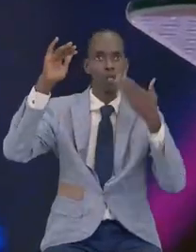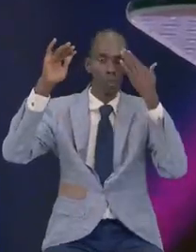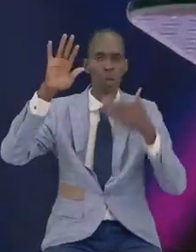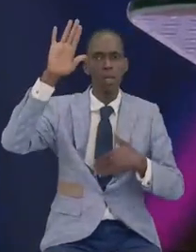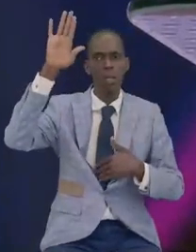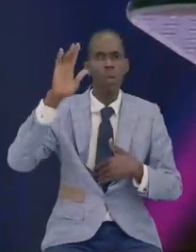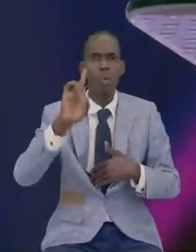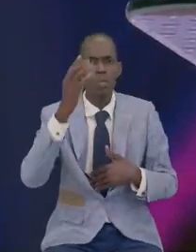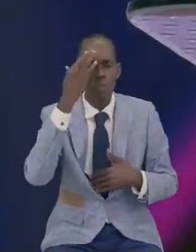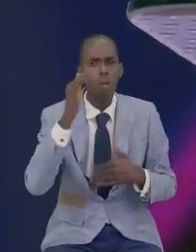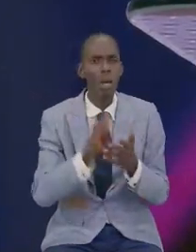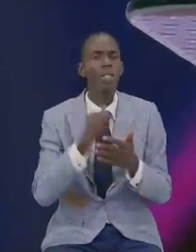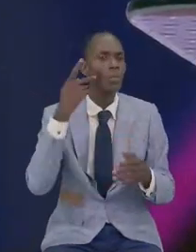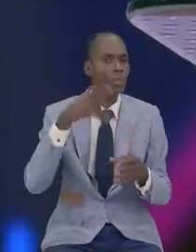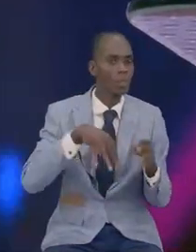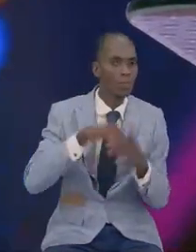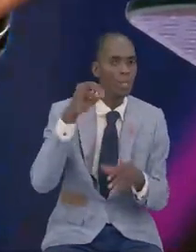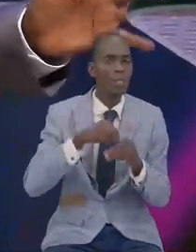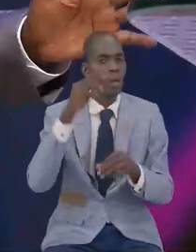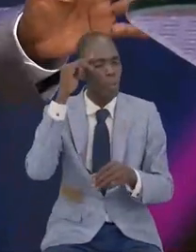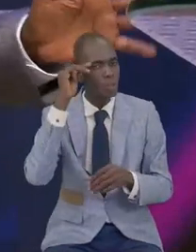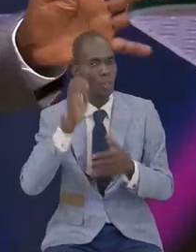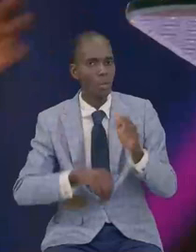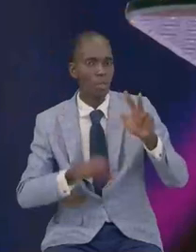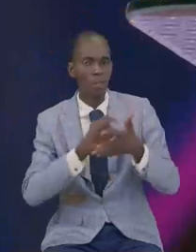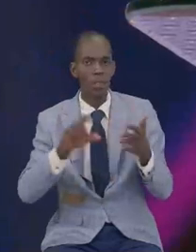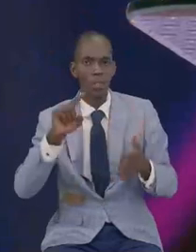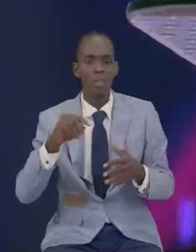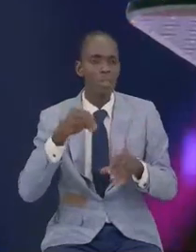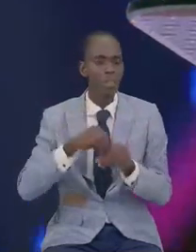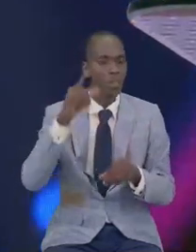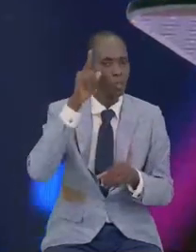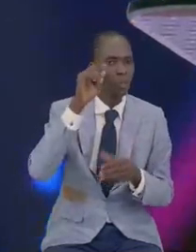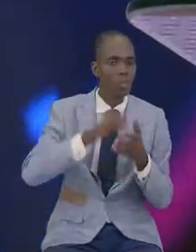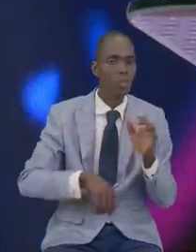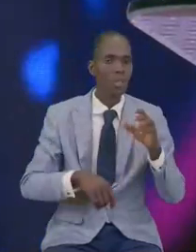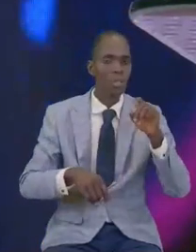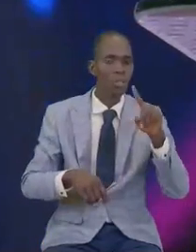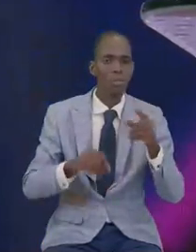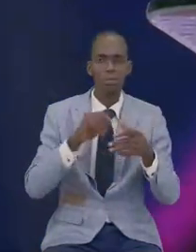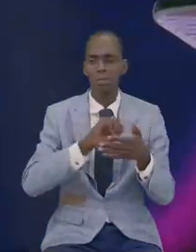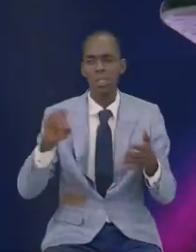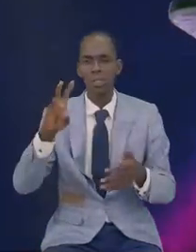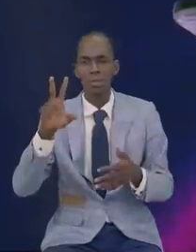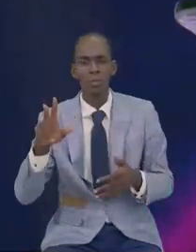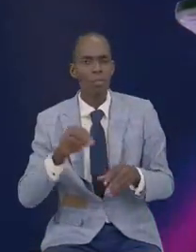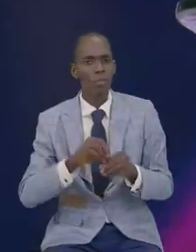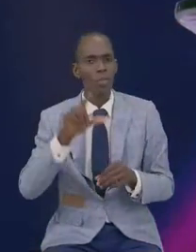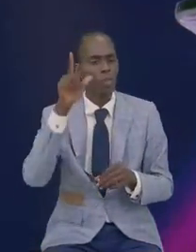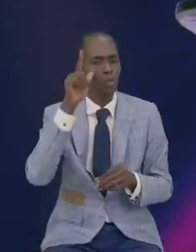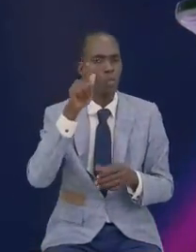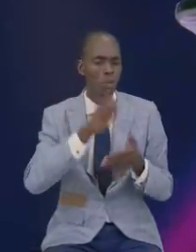C'est dans Matthieu 3, 11. C'est dans Luc 3, 16. C'est dans Luc 24. Et puis